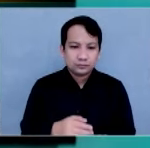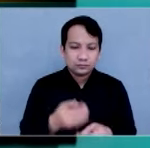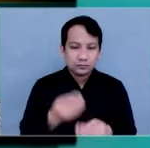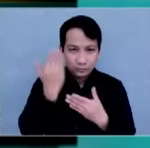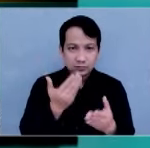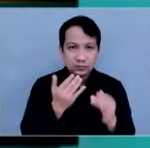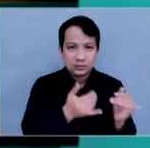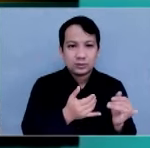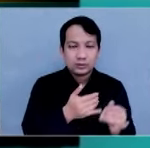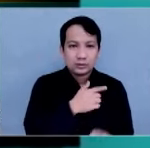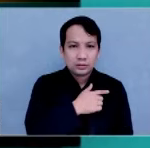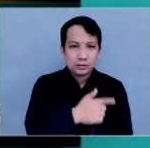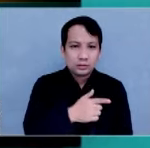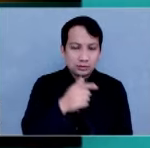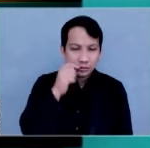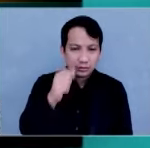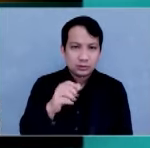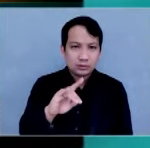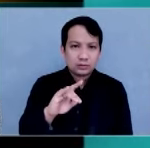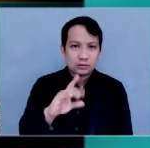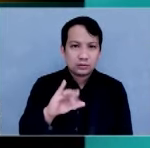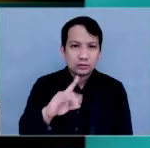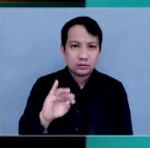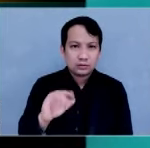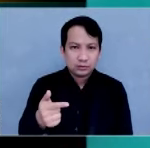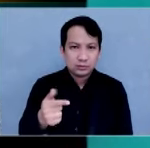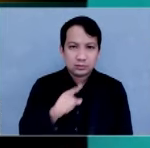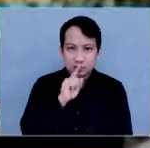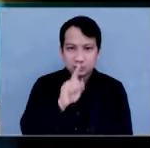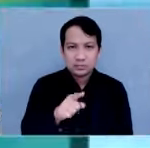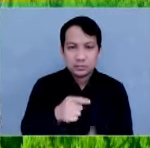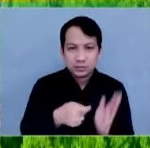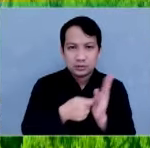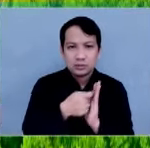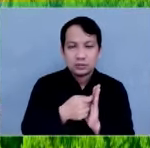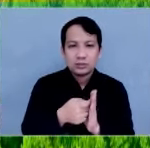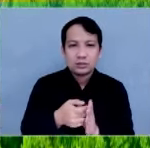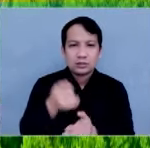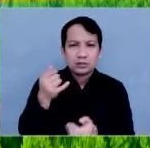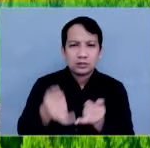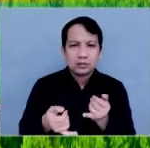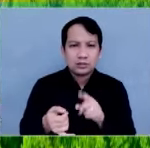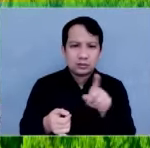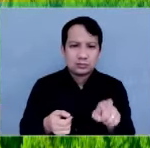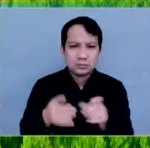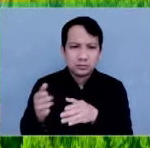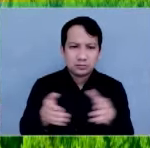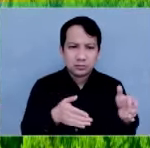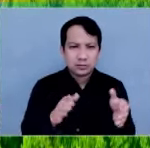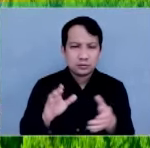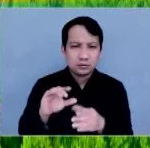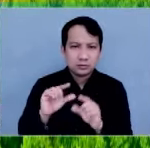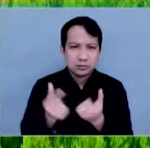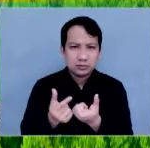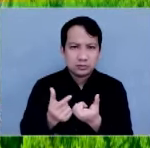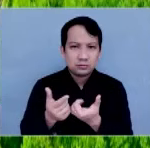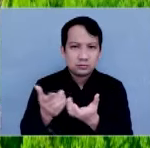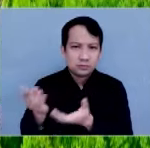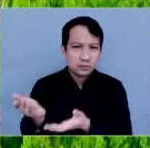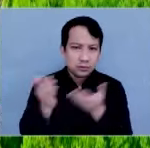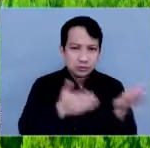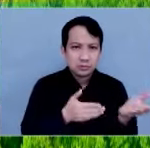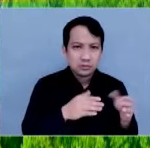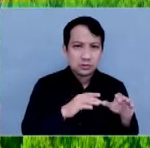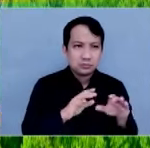General Francisco of CIPC. Kasi yun po talaga ang totoo po. Attorney, huli na lang po, ano po ang plano ng inyong kampo ngayon na nasa custody